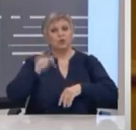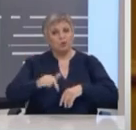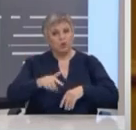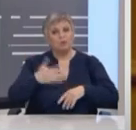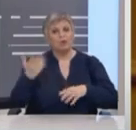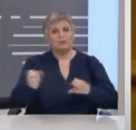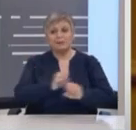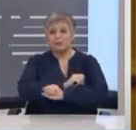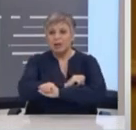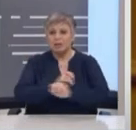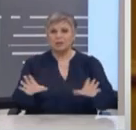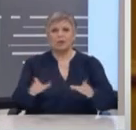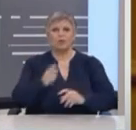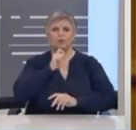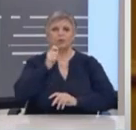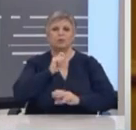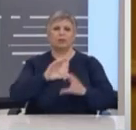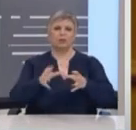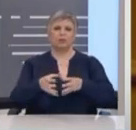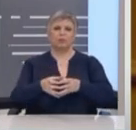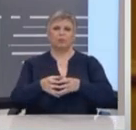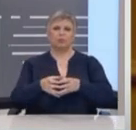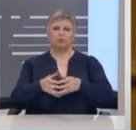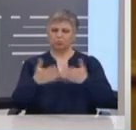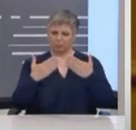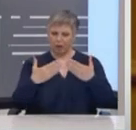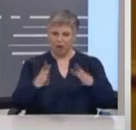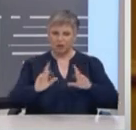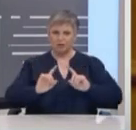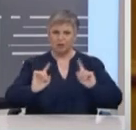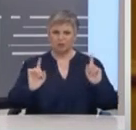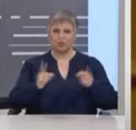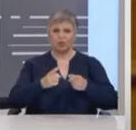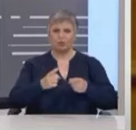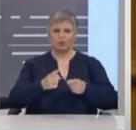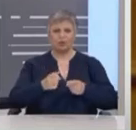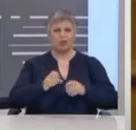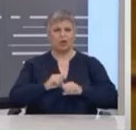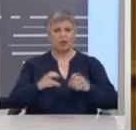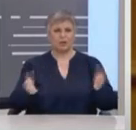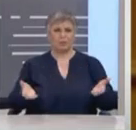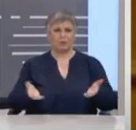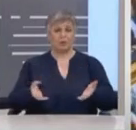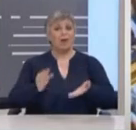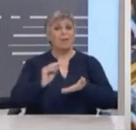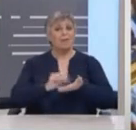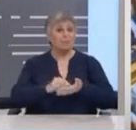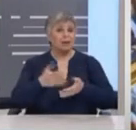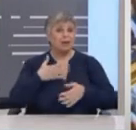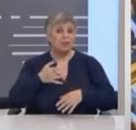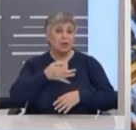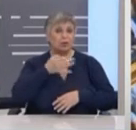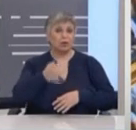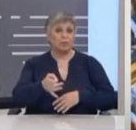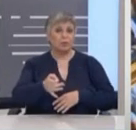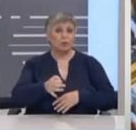των κομμάτων, ανοιχτή, και θα ήθελα να σας επισημάνω ότι όταν